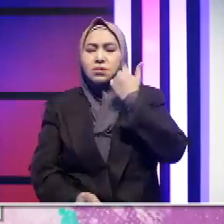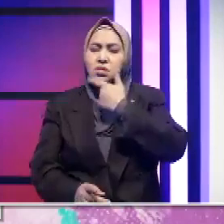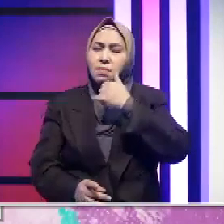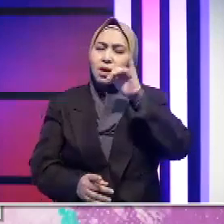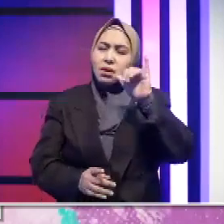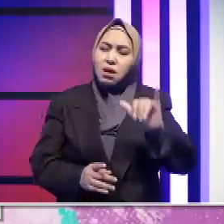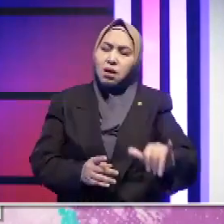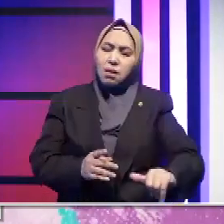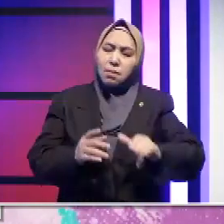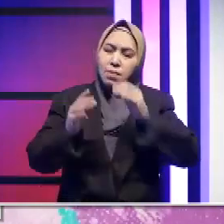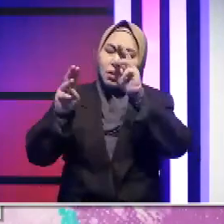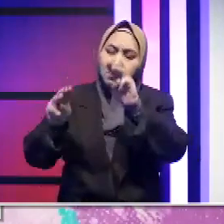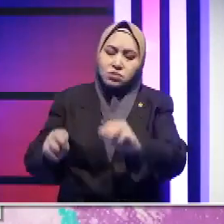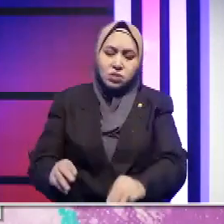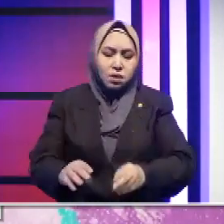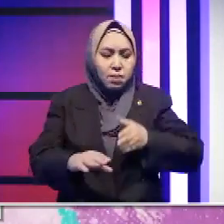Um